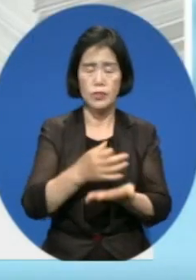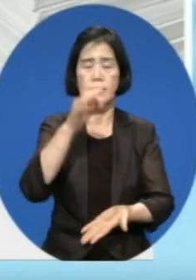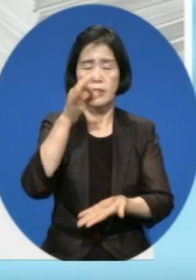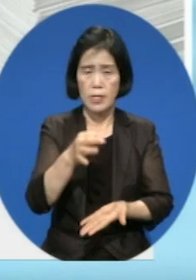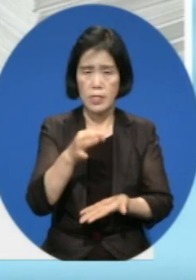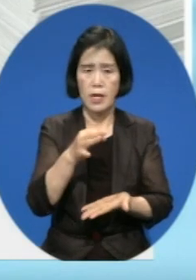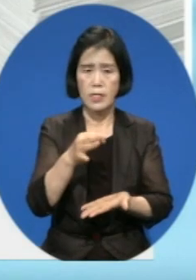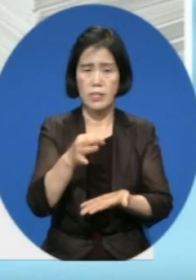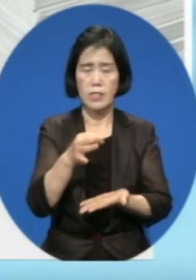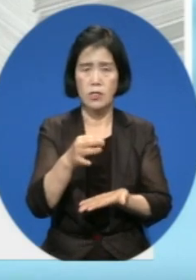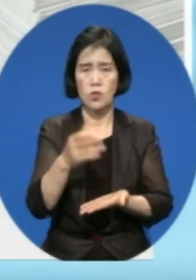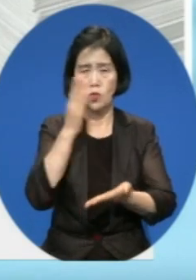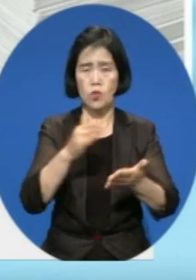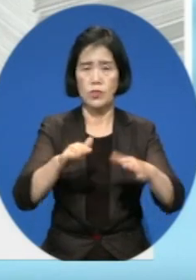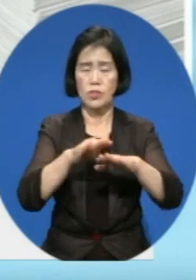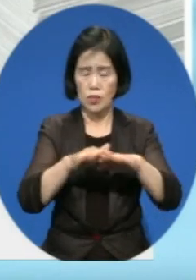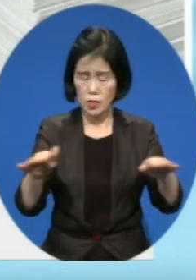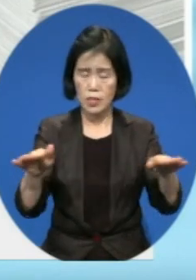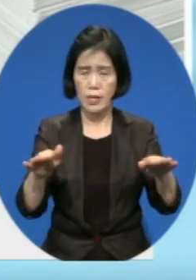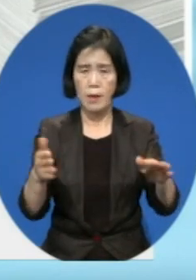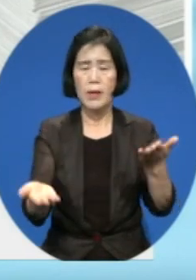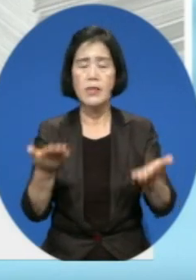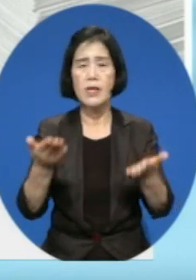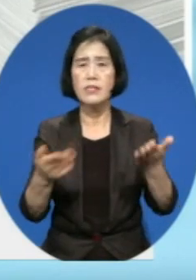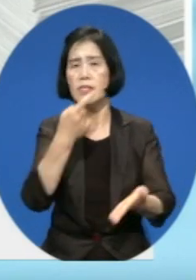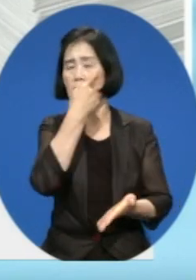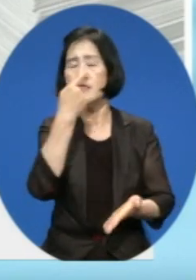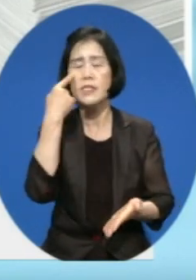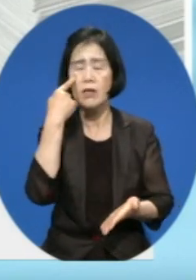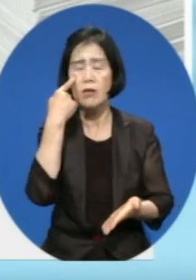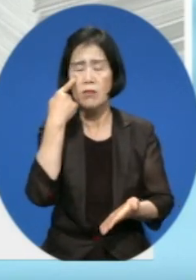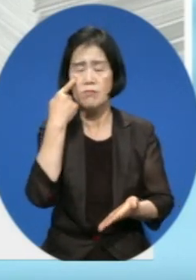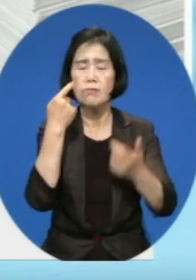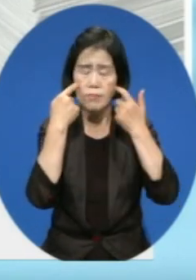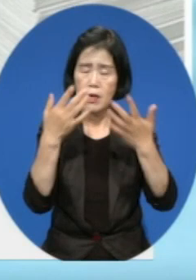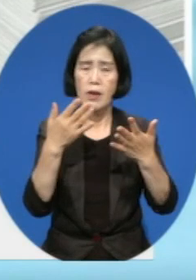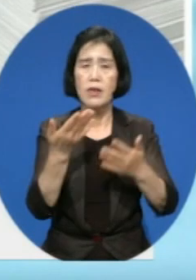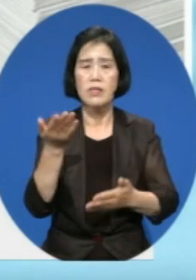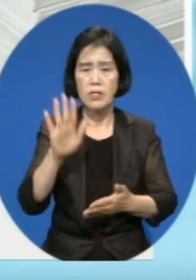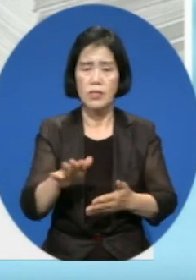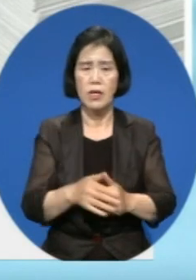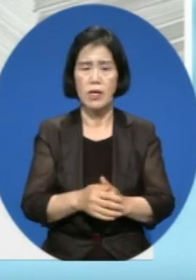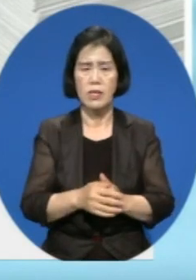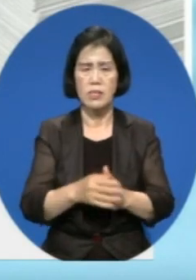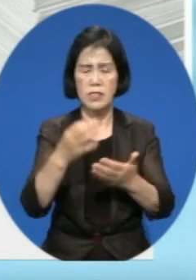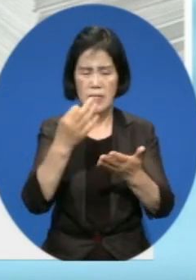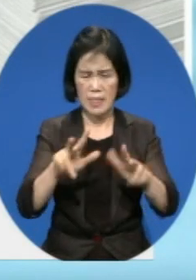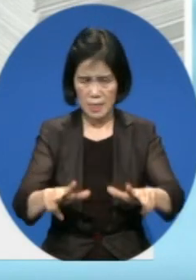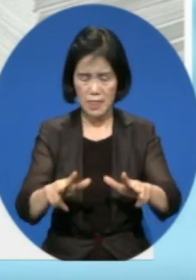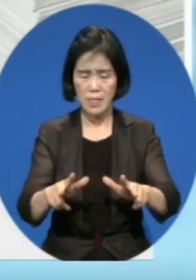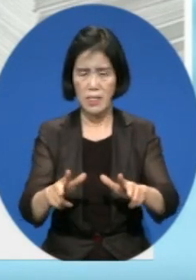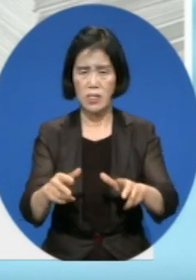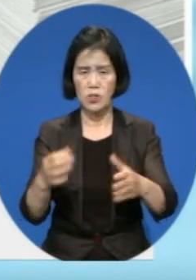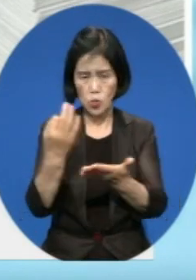갖다가 그나마 공정하게 그 판단할 수 있는 하나의 틀임은 분명합니다. 다만 그게 즉시성은 없죠. 소득을 즉시